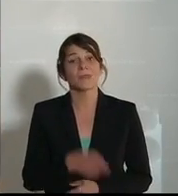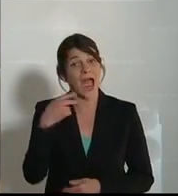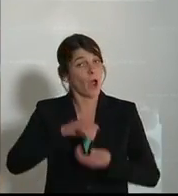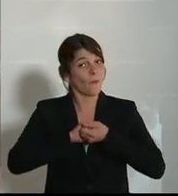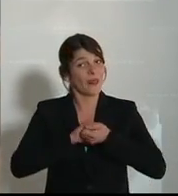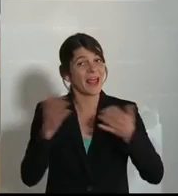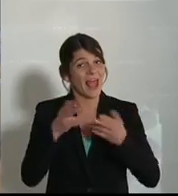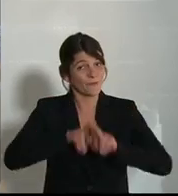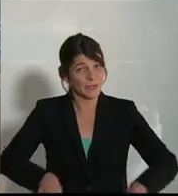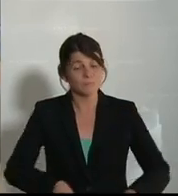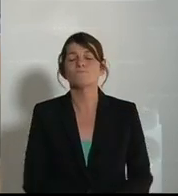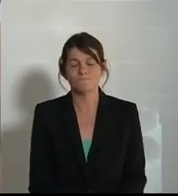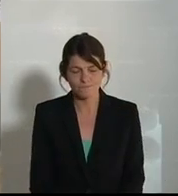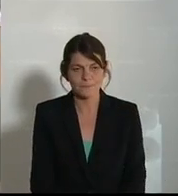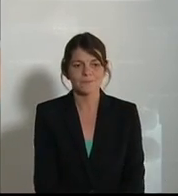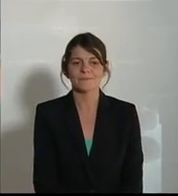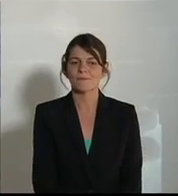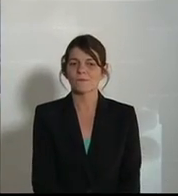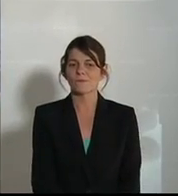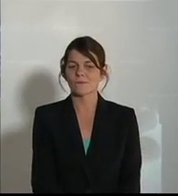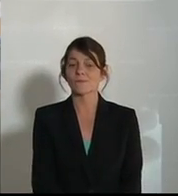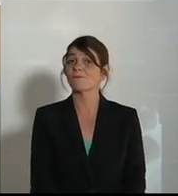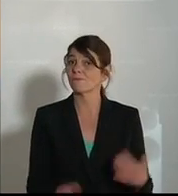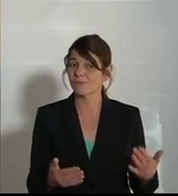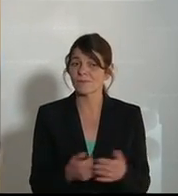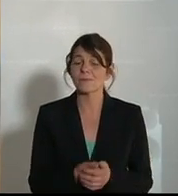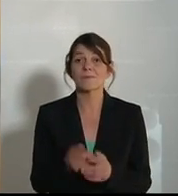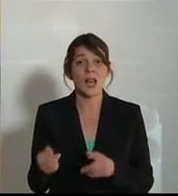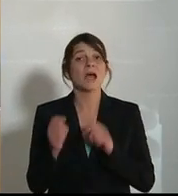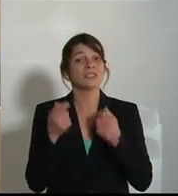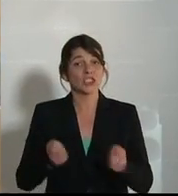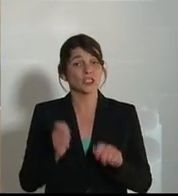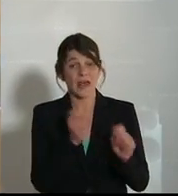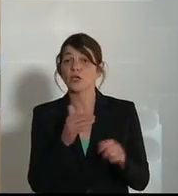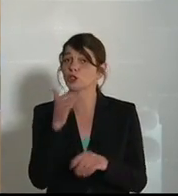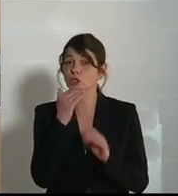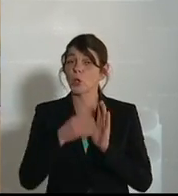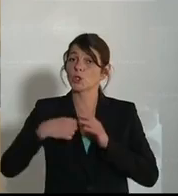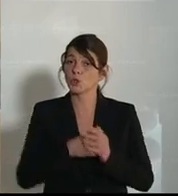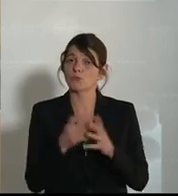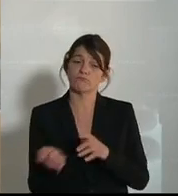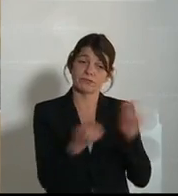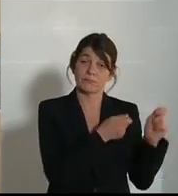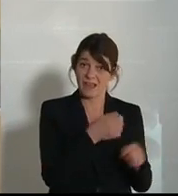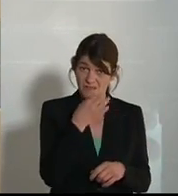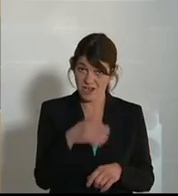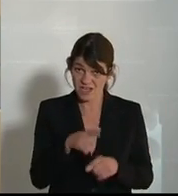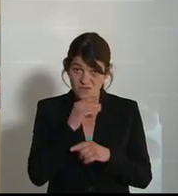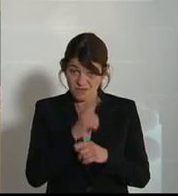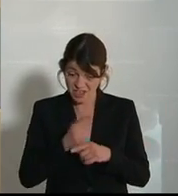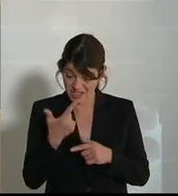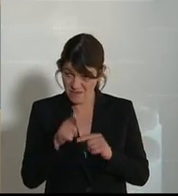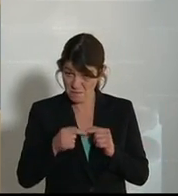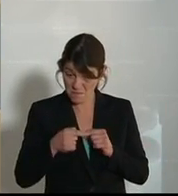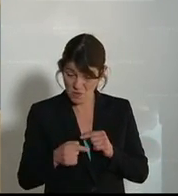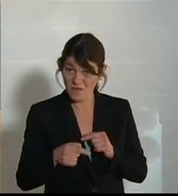Teil der internationalen Agrarindustrie und das wolle man hier im Parlament nicht ändern. So die Kritik von Markus